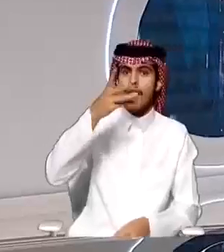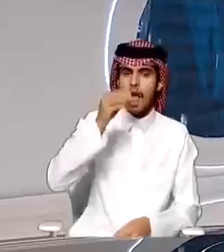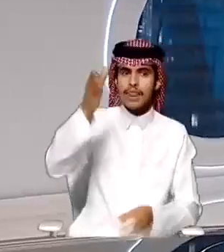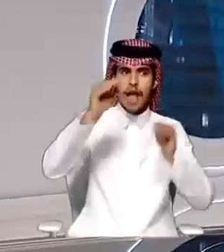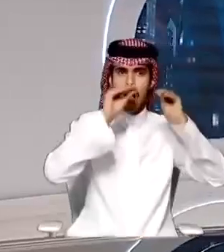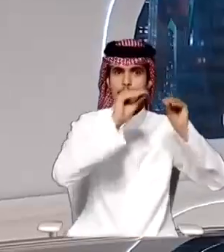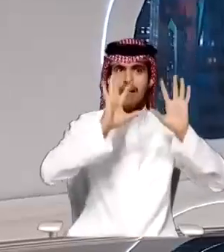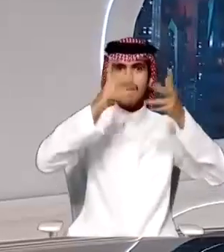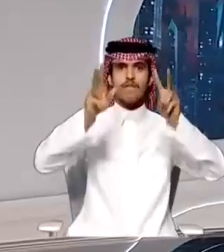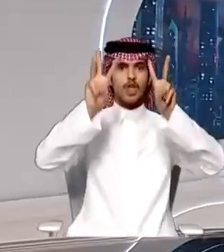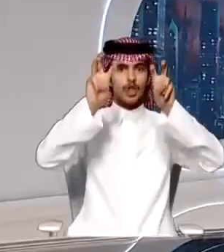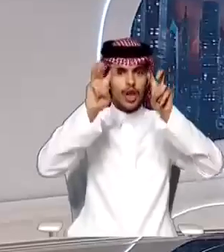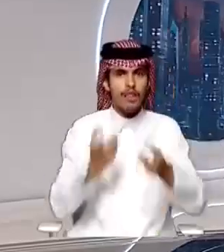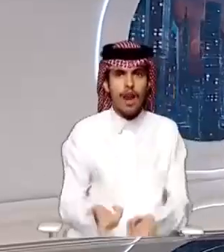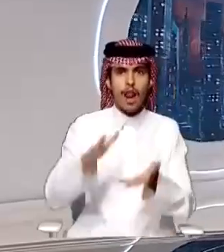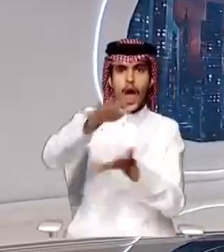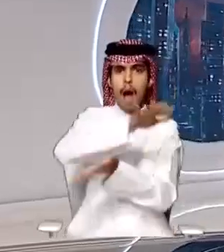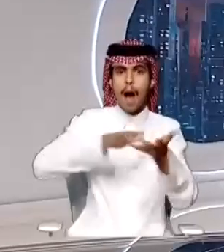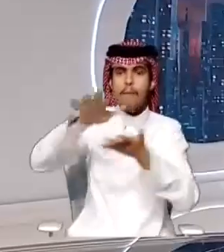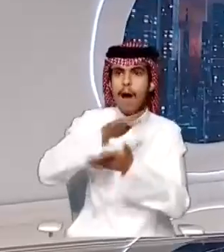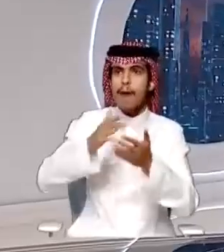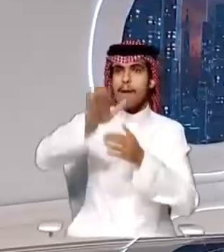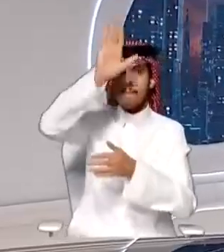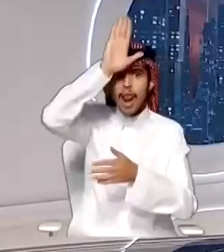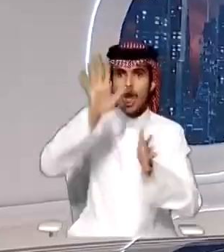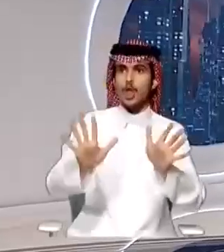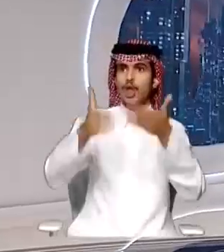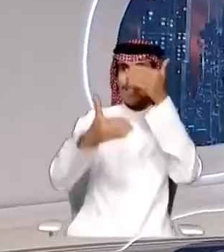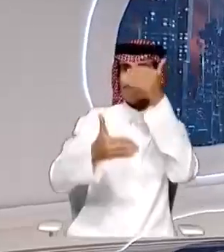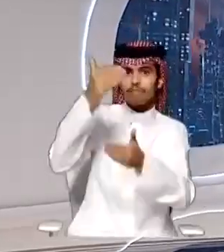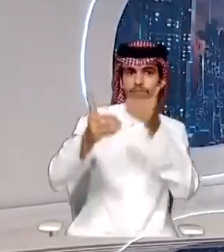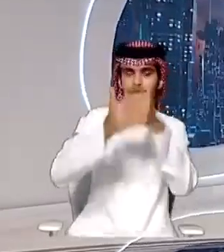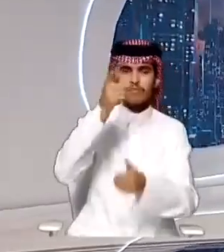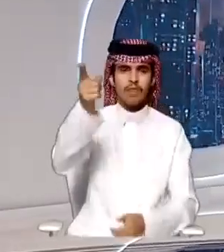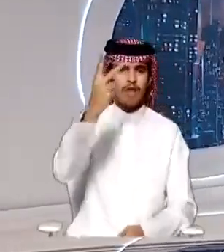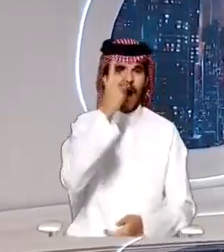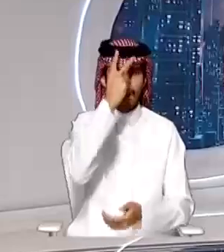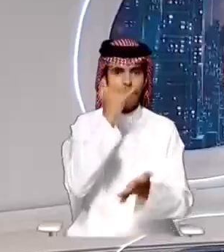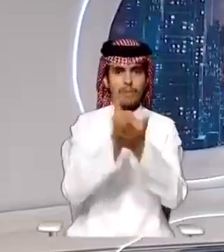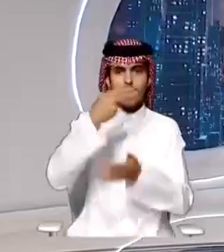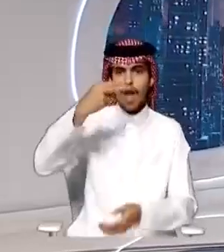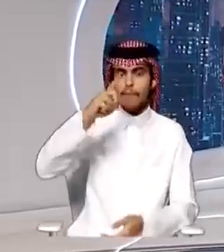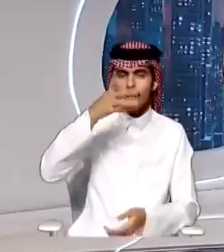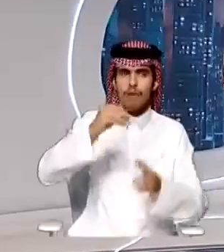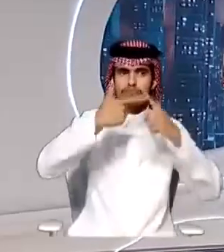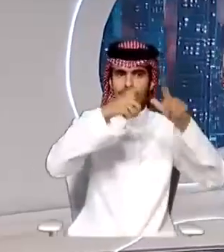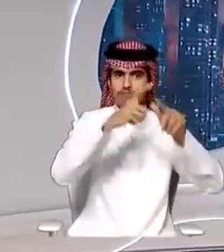انت اللي توصل لهم الاخبار الهامه والاخبار الملكيه انت اللي تعطيهم الترندات انت اللي تعطيهم